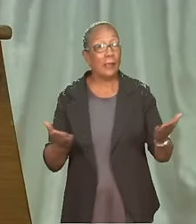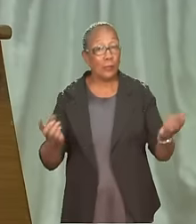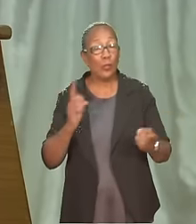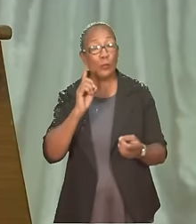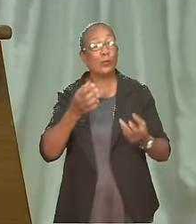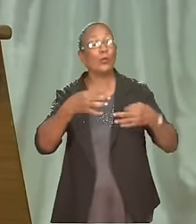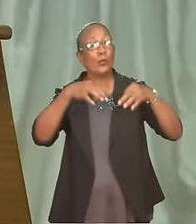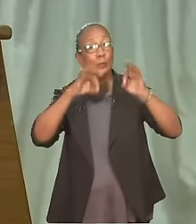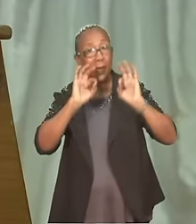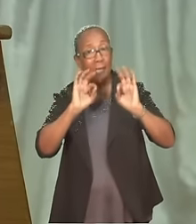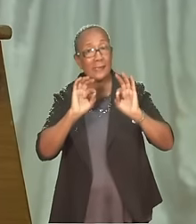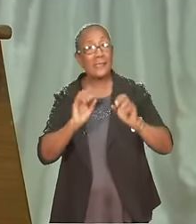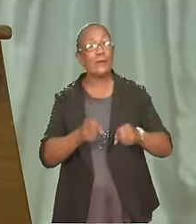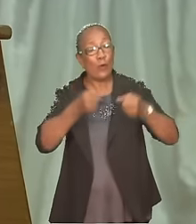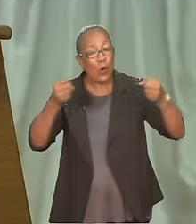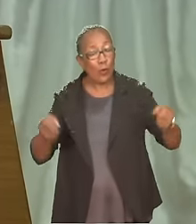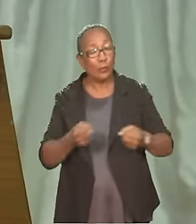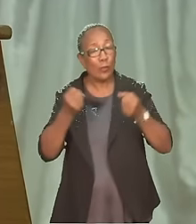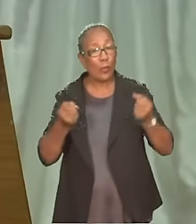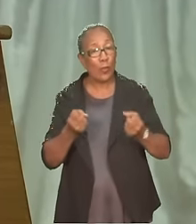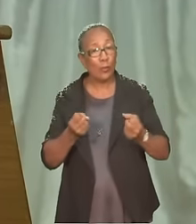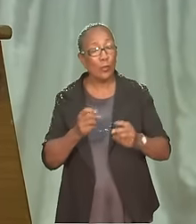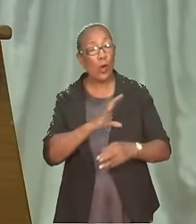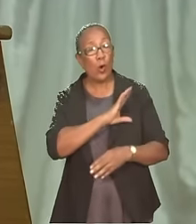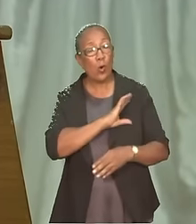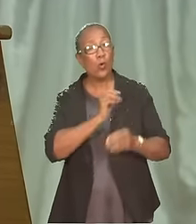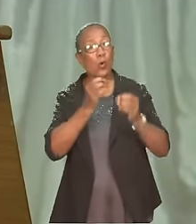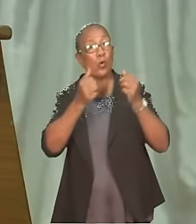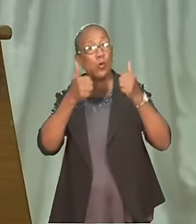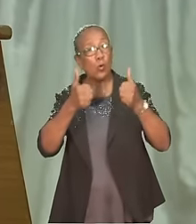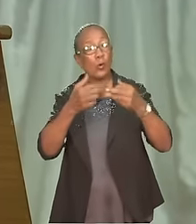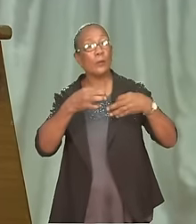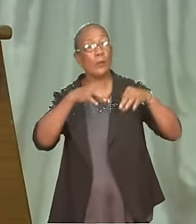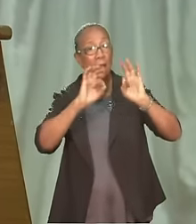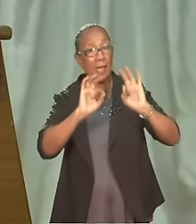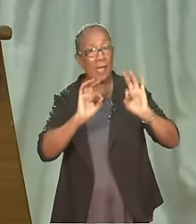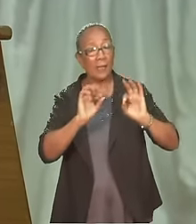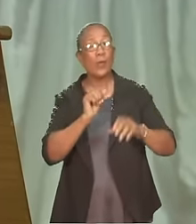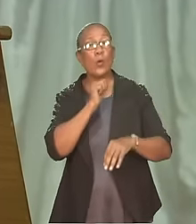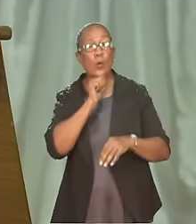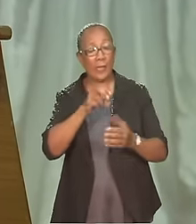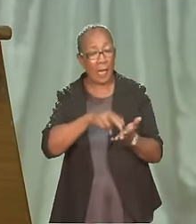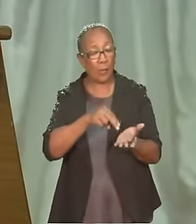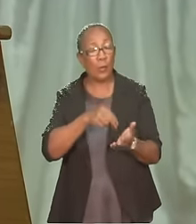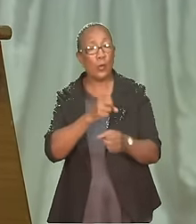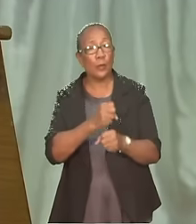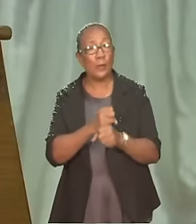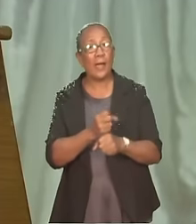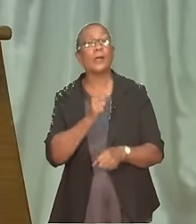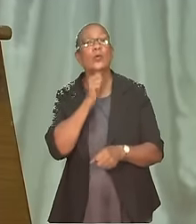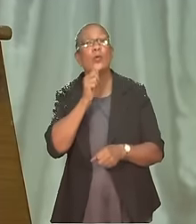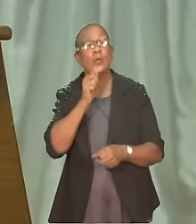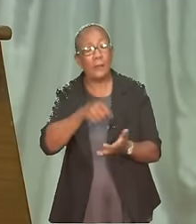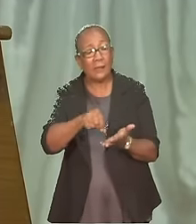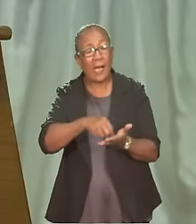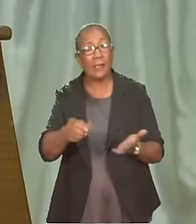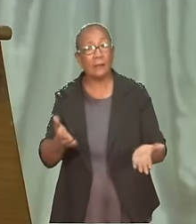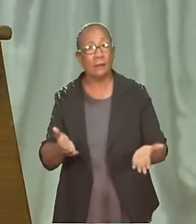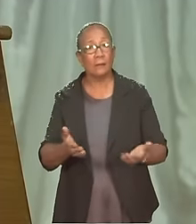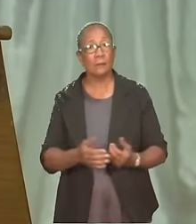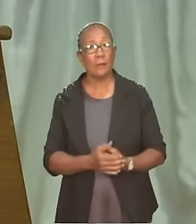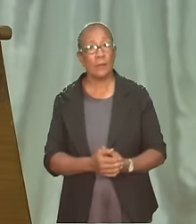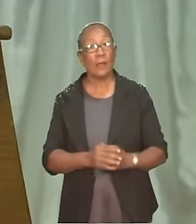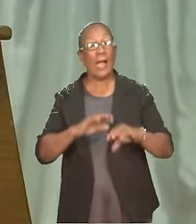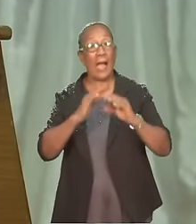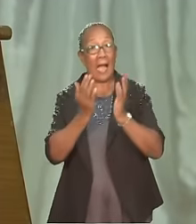qua onderhoud. Natuurlijk moet er goed beleid zijn om na te gaan wie allemaal daarvan gebruik mag en wie daarvoor betaalt. Het